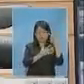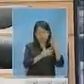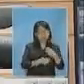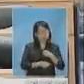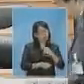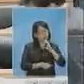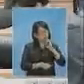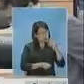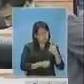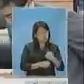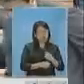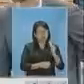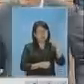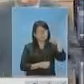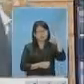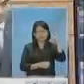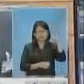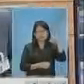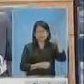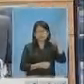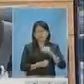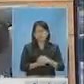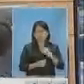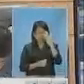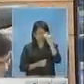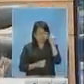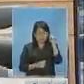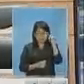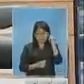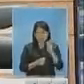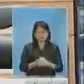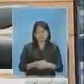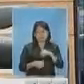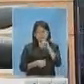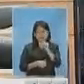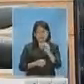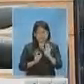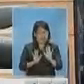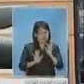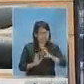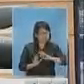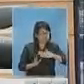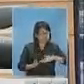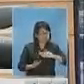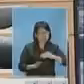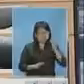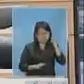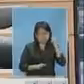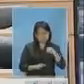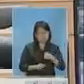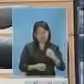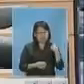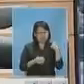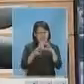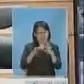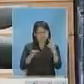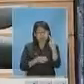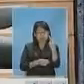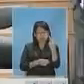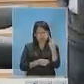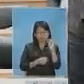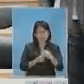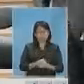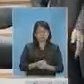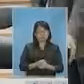ไปแล้วนะครับว่าผมปะทุเมื่อสักครู่นี้เพราะว่าท่านท่านฟังผมช้าๆนะฮะเพราะว่าผมมี 2ประเด็น